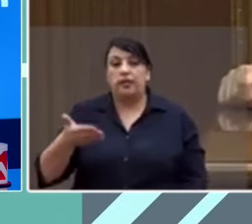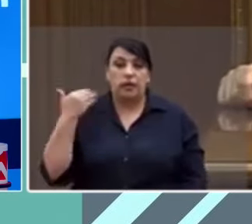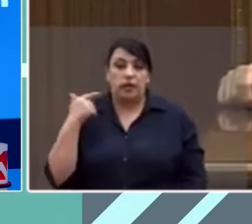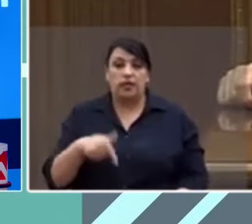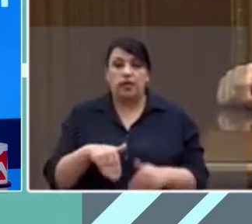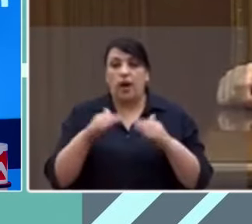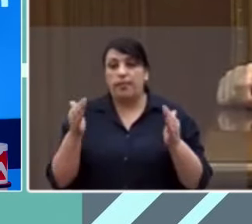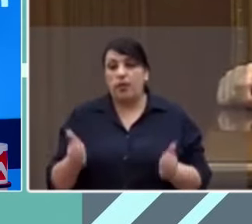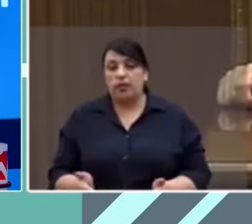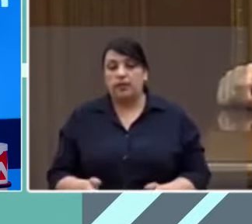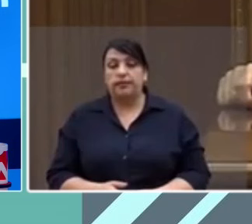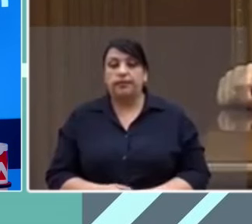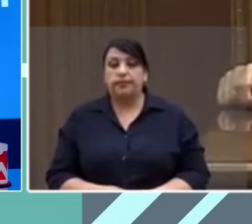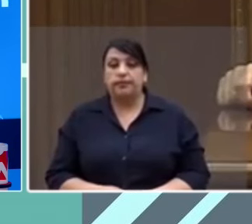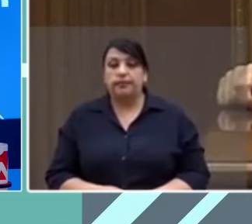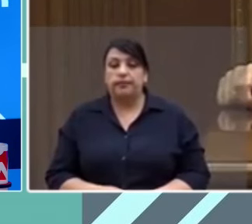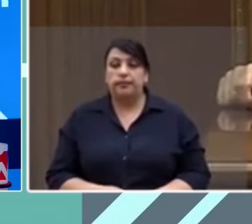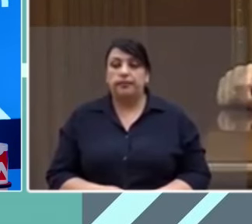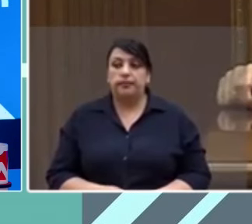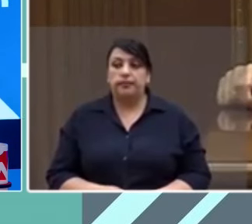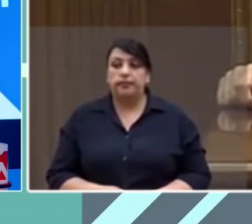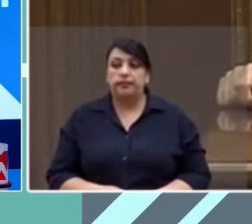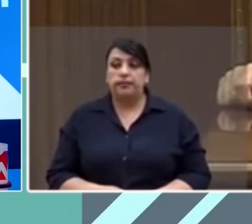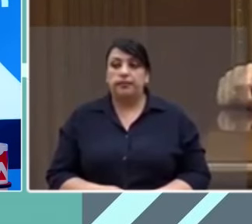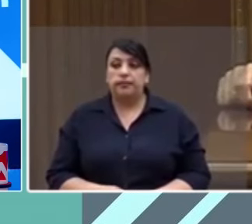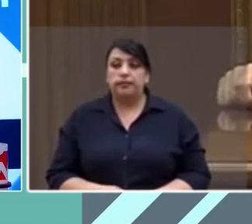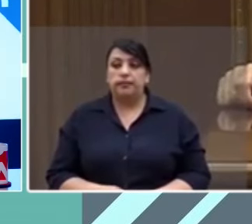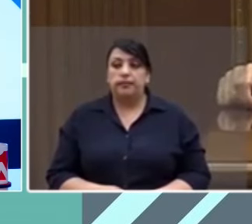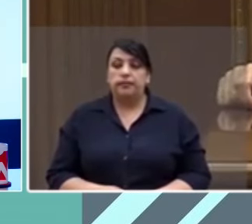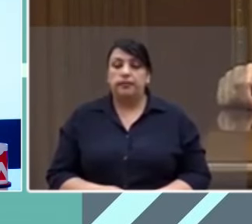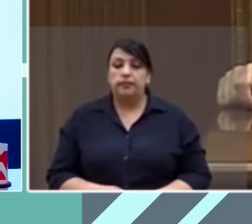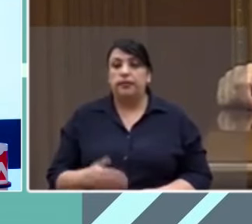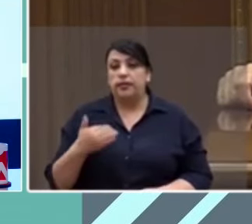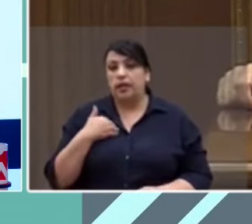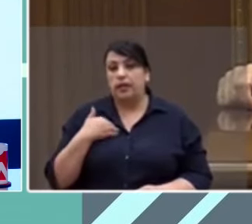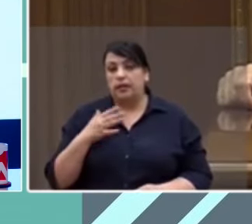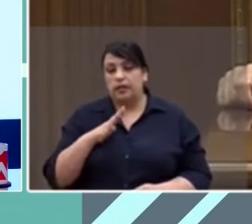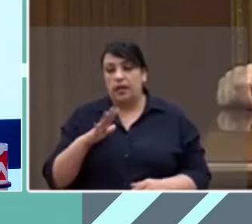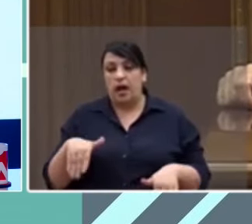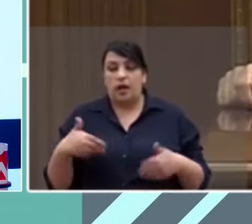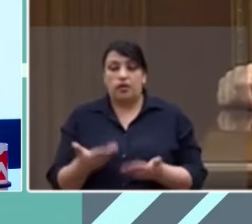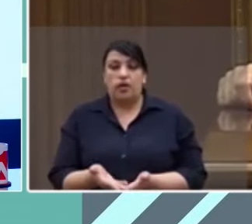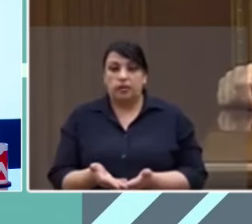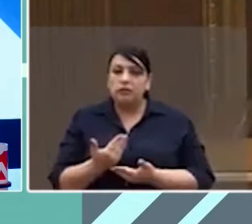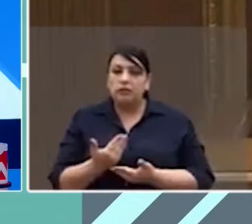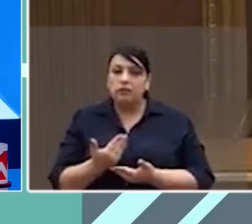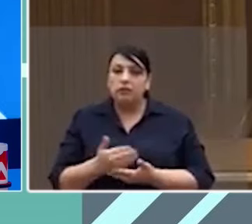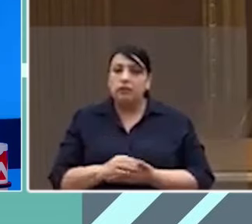ուղղակի, շարունակում է լինել նոմինալ տեր, հա, բայց տիրություն չի անում։ Գիտեք, ինքը ուզում է ներկայանալ տեր,